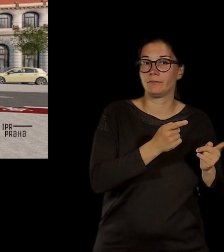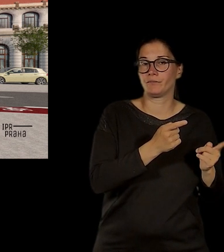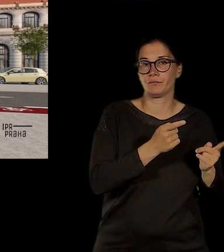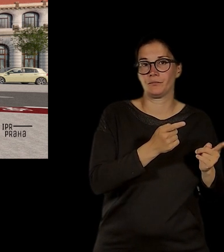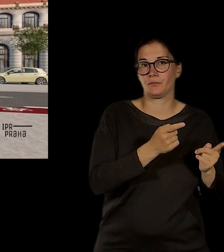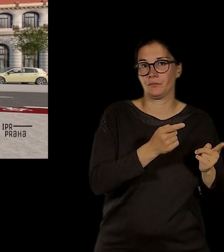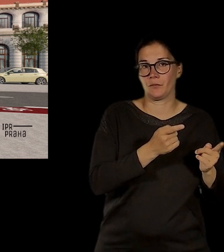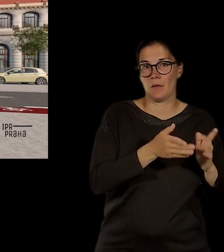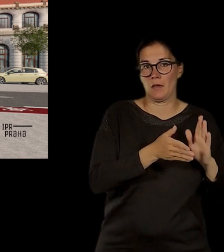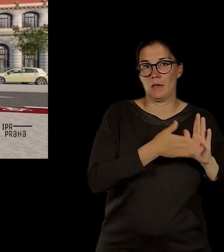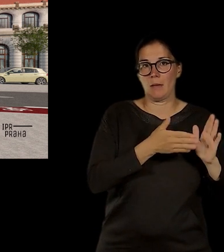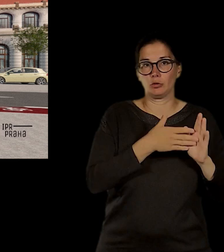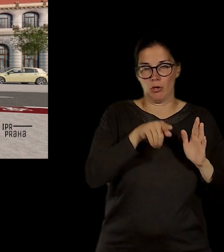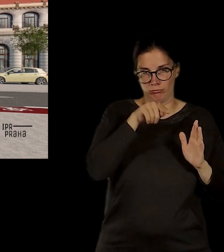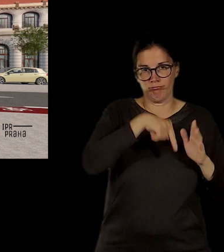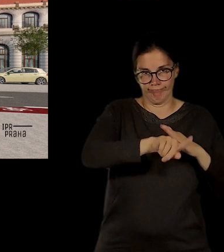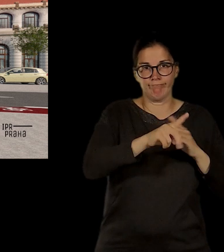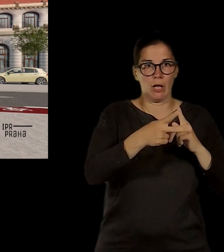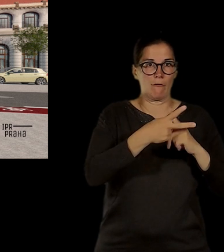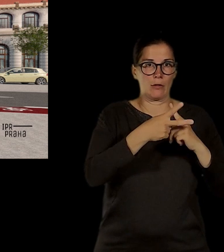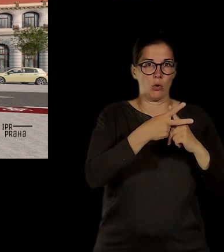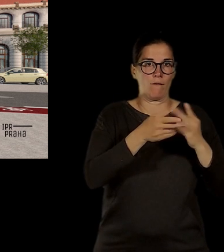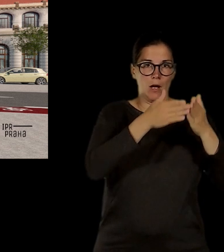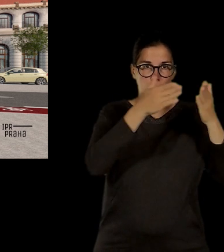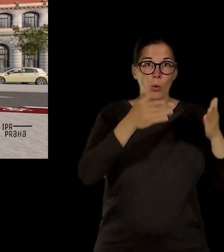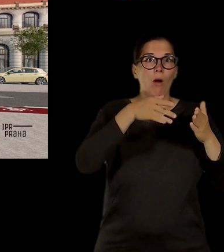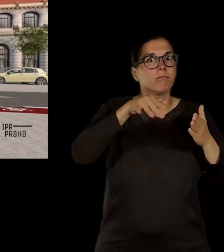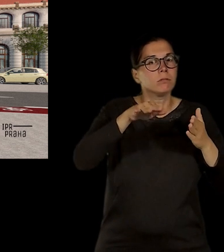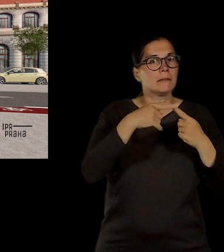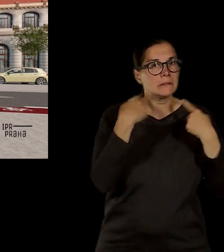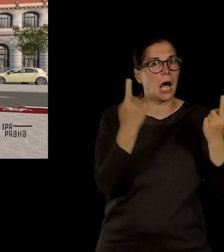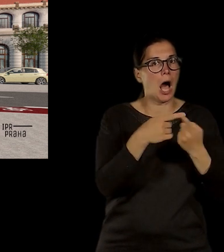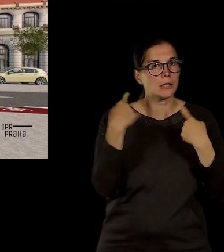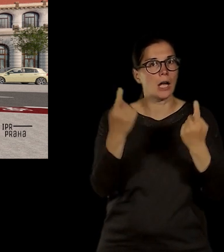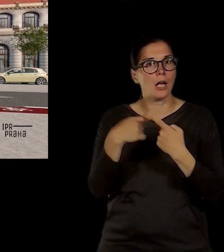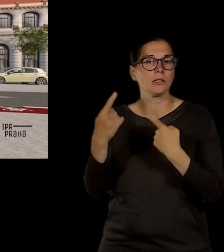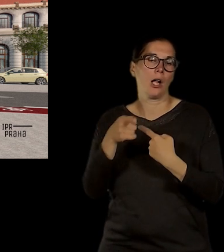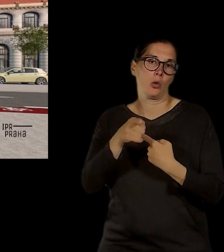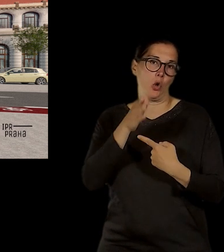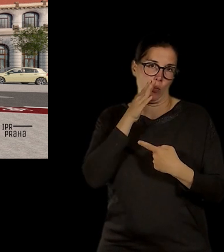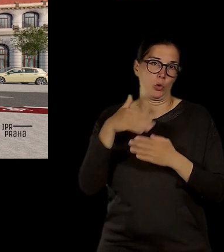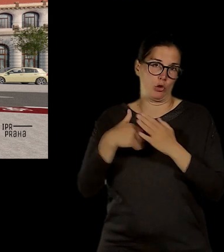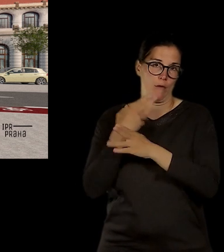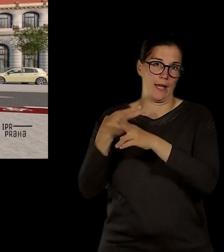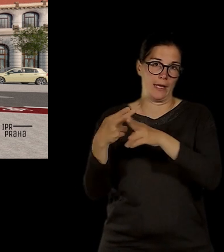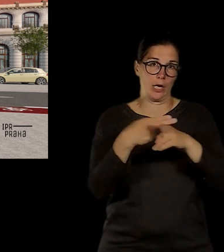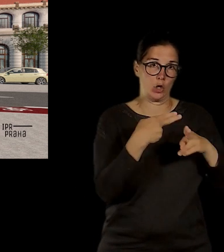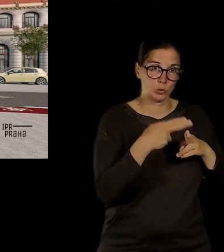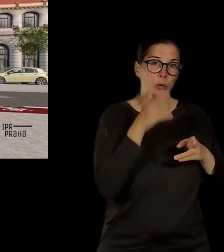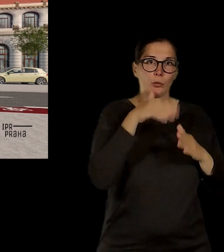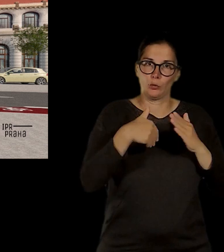v historických sálech Fantovy budovy, které jsou teď nově, nebo budou nově zrekonstruované a